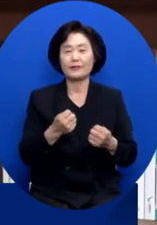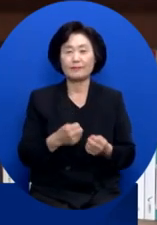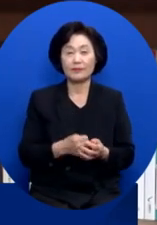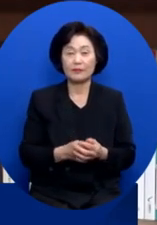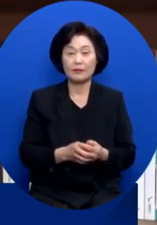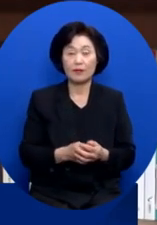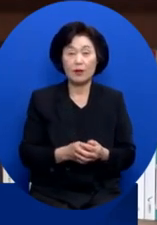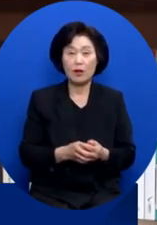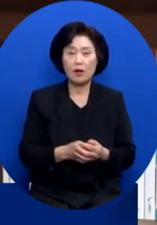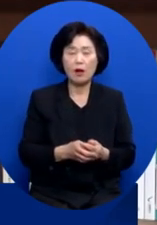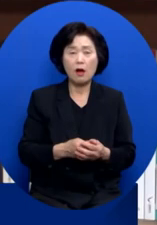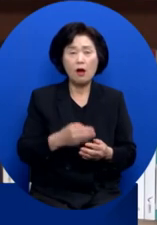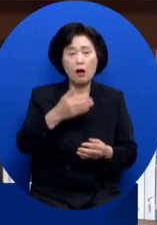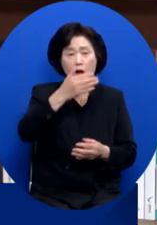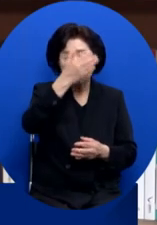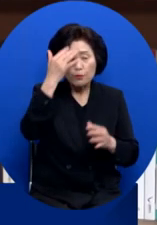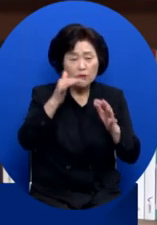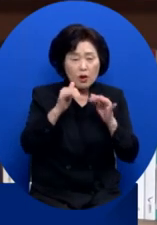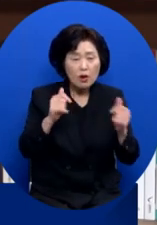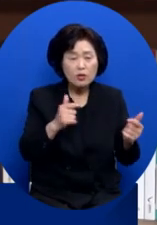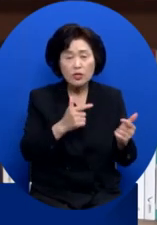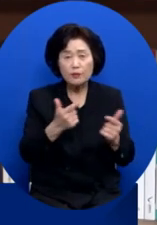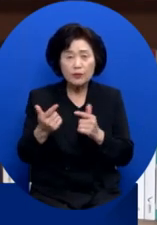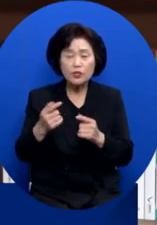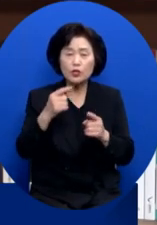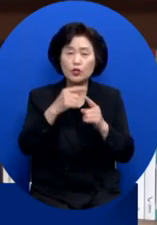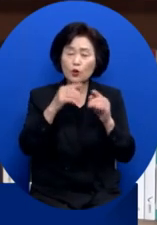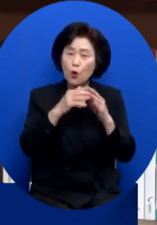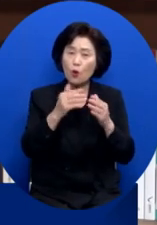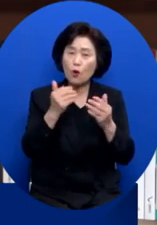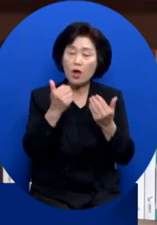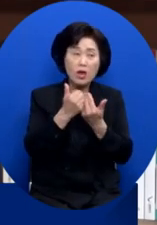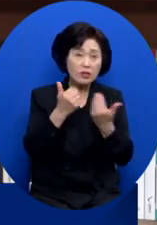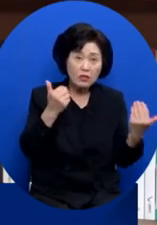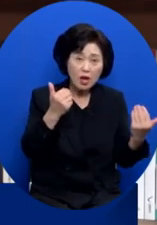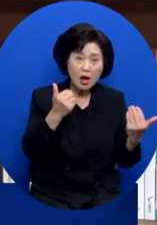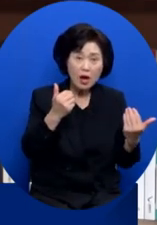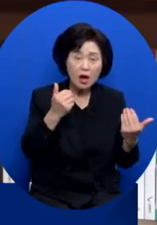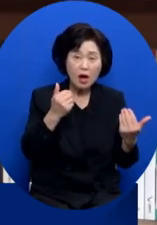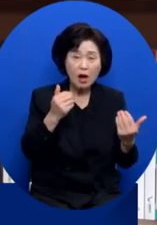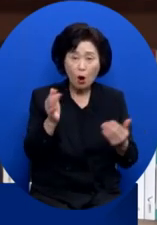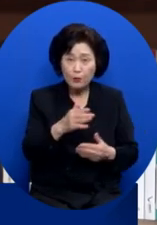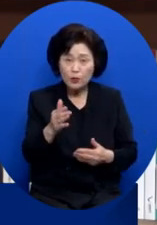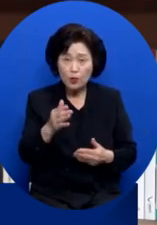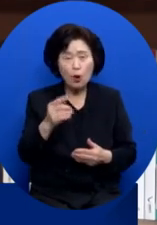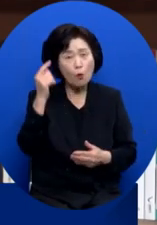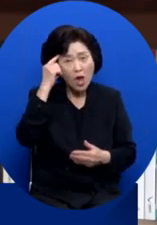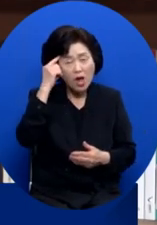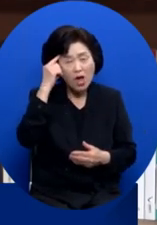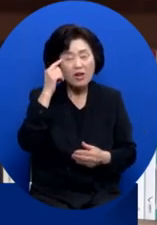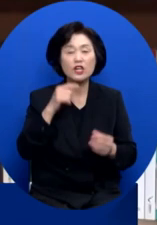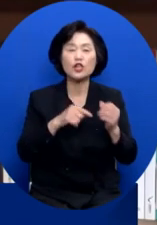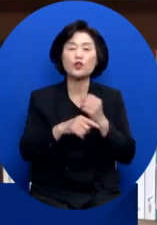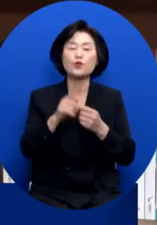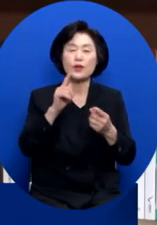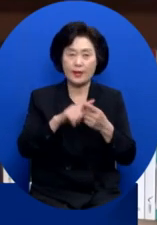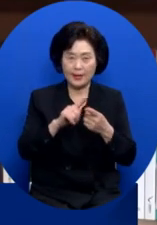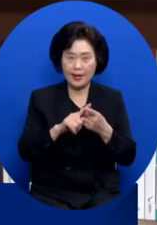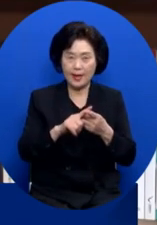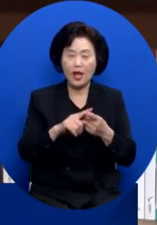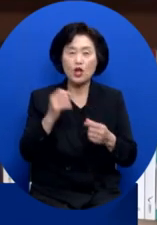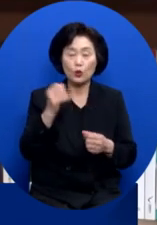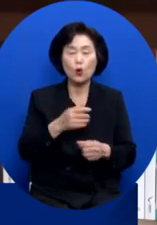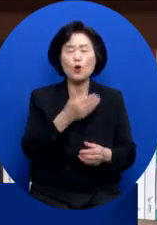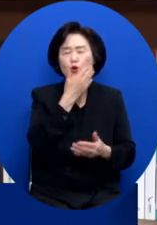왜 교회를 떠나고 없는지 그것부터 좀 문제 의식을 가지고 다음 세대의 필요성과 그 전략적 중요성과